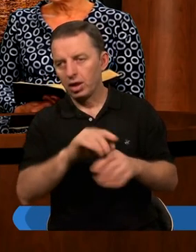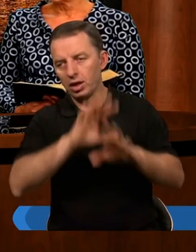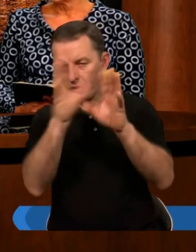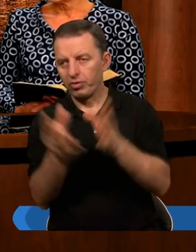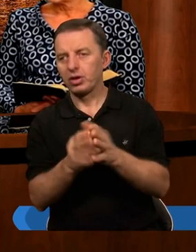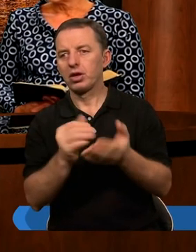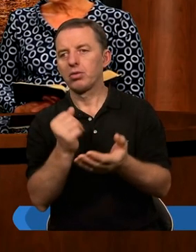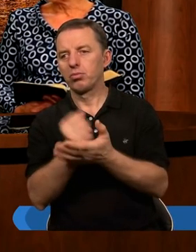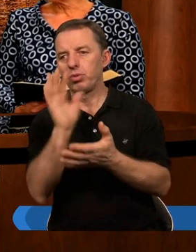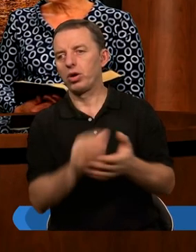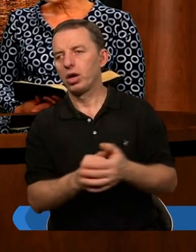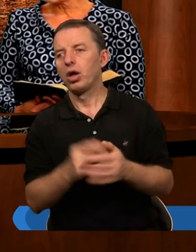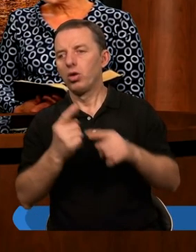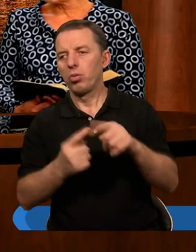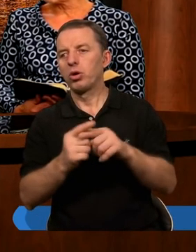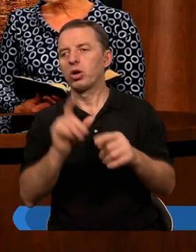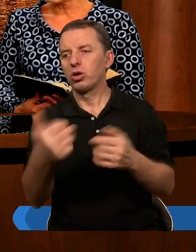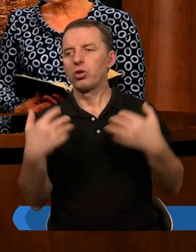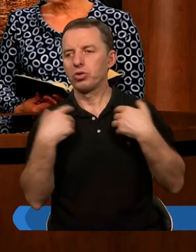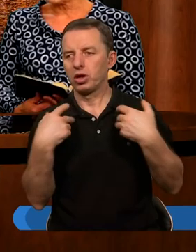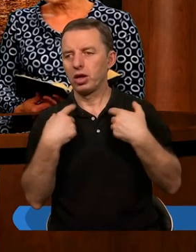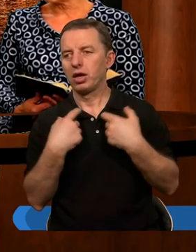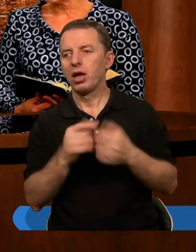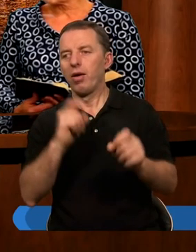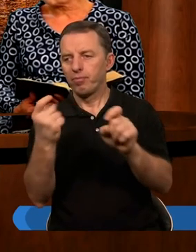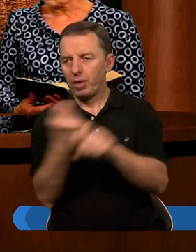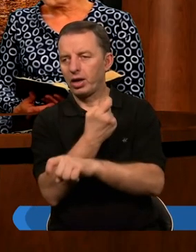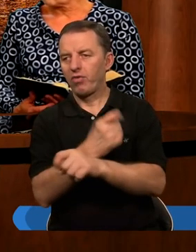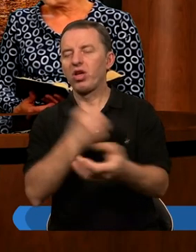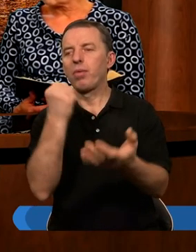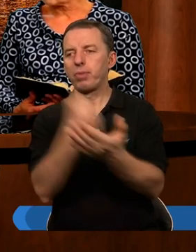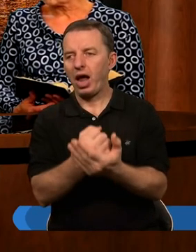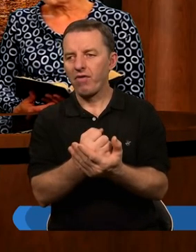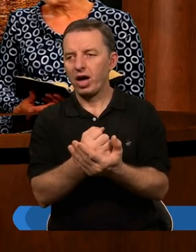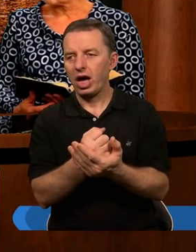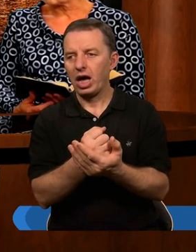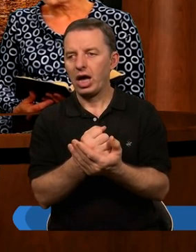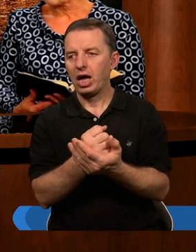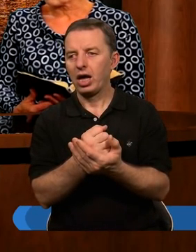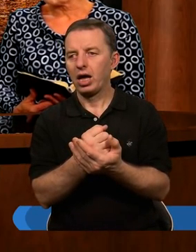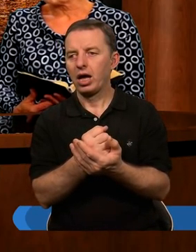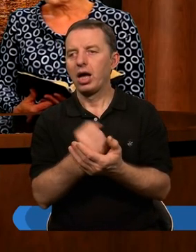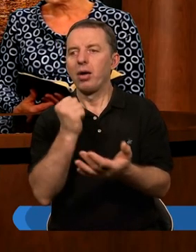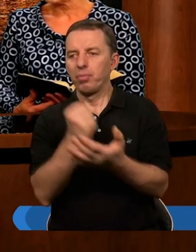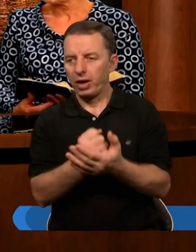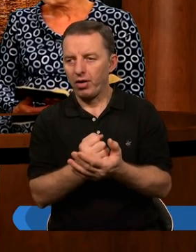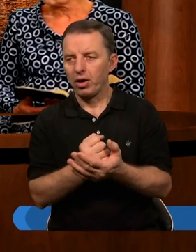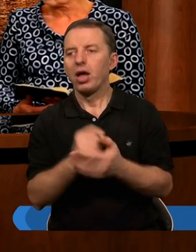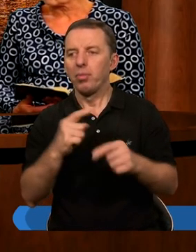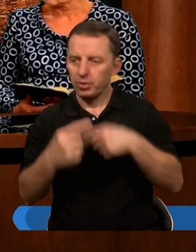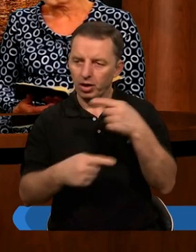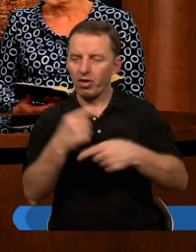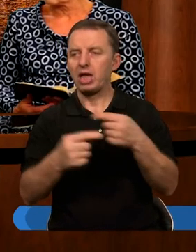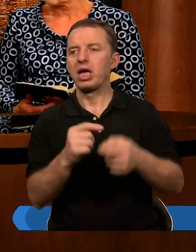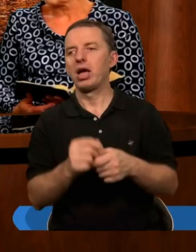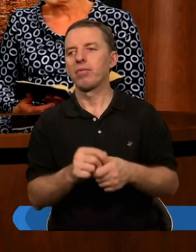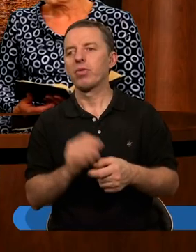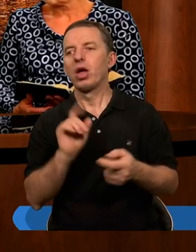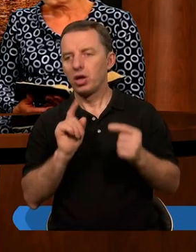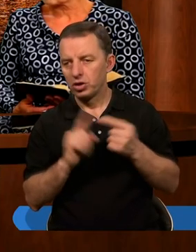służbie u Boga. No póki co żyjemy jeszcze w państwie prawa. Tak. I z praw mamy i przywileje,